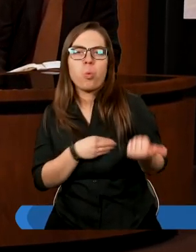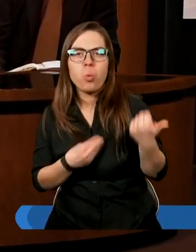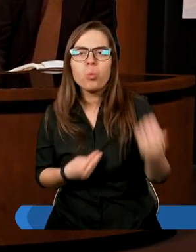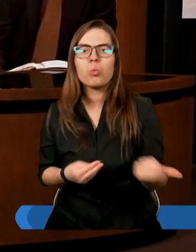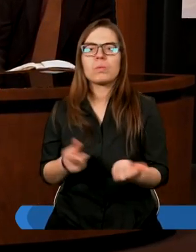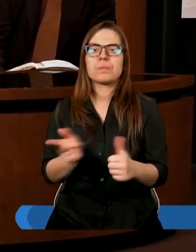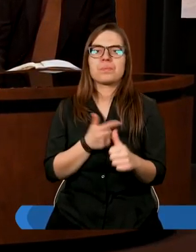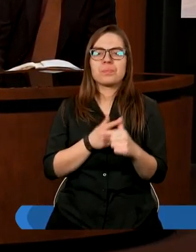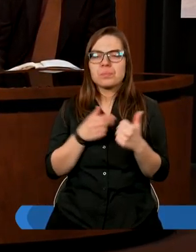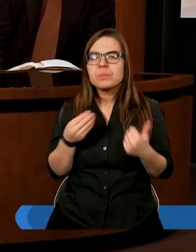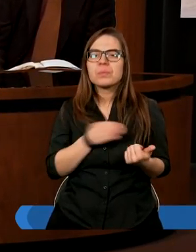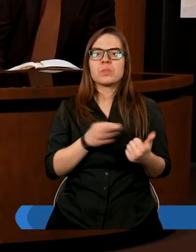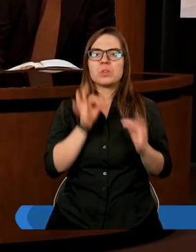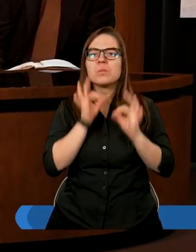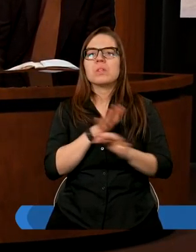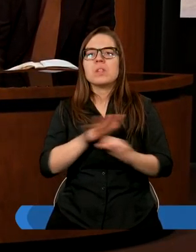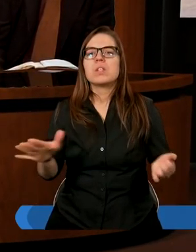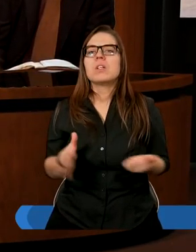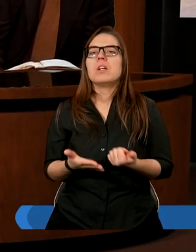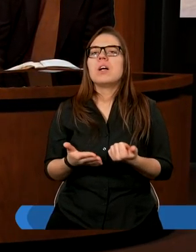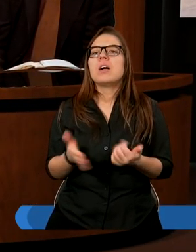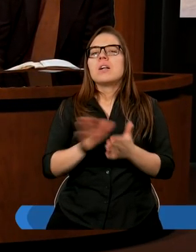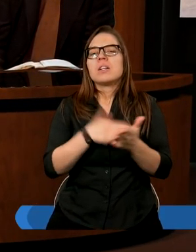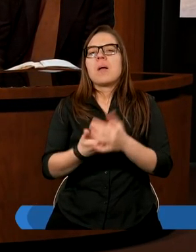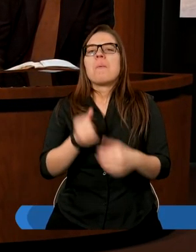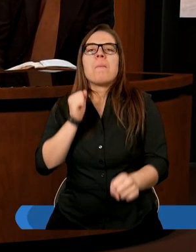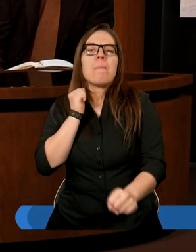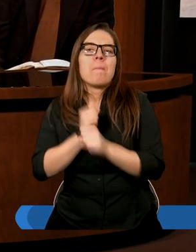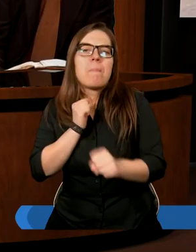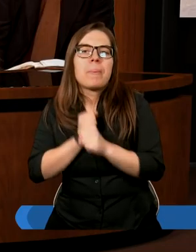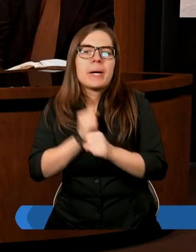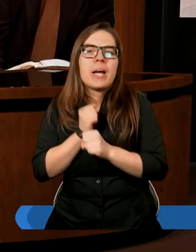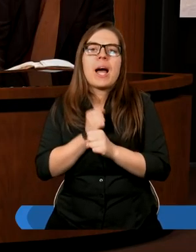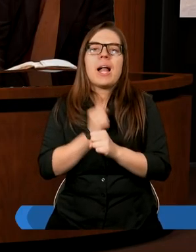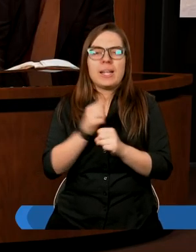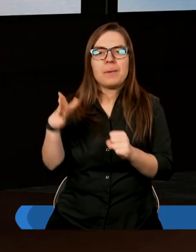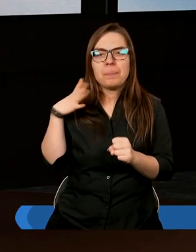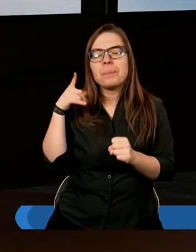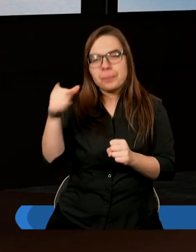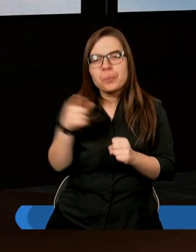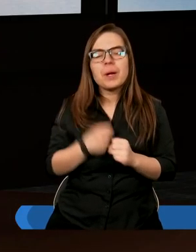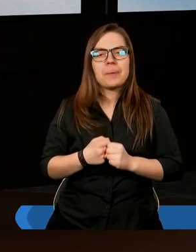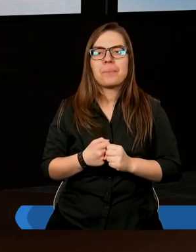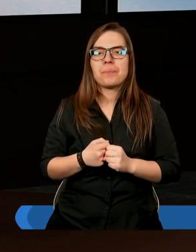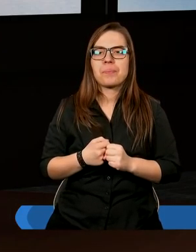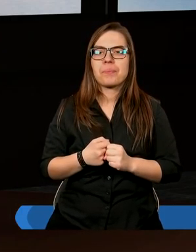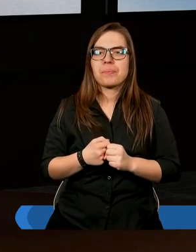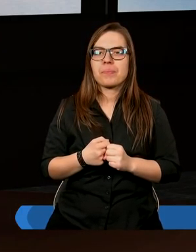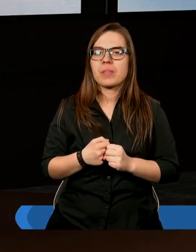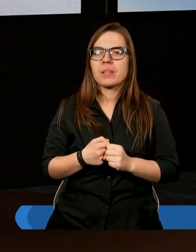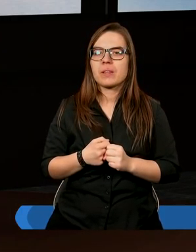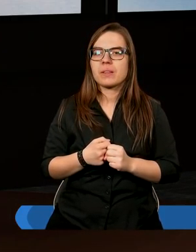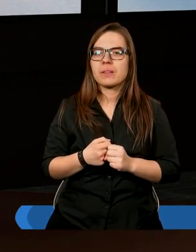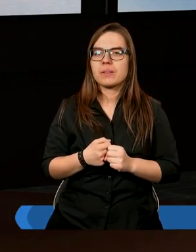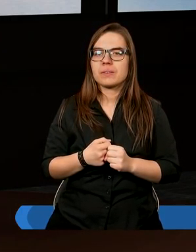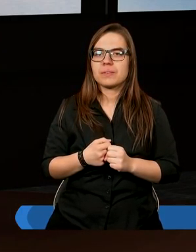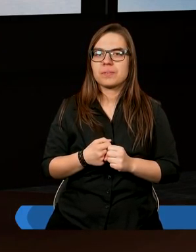ja powiem taki nieduży przykład z mojej pracy, kiedy jeszcze pracowałam w aptece i